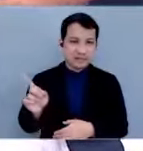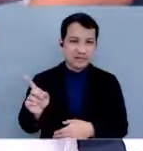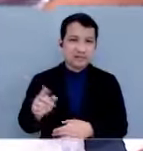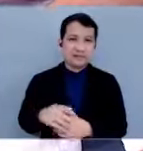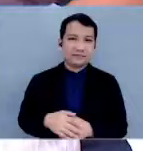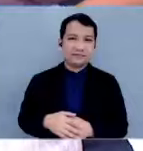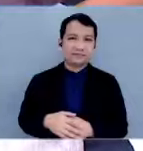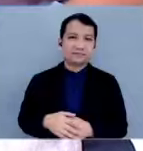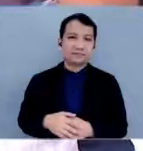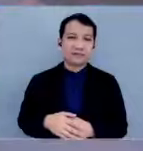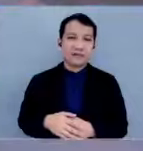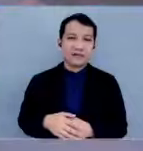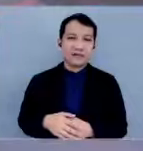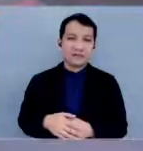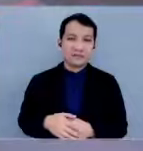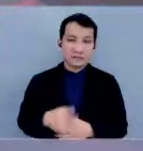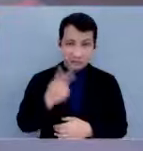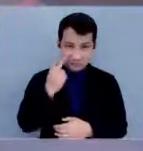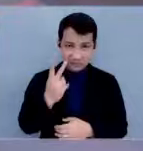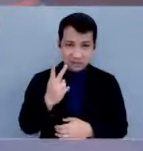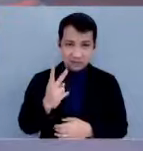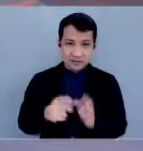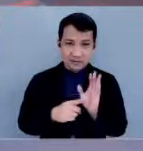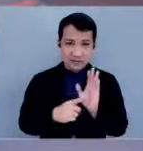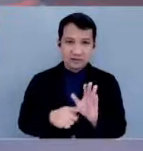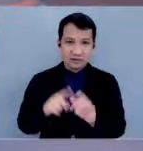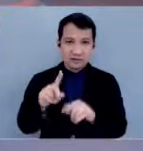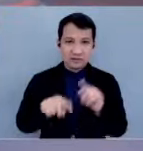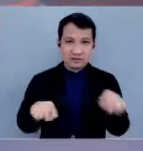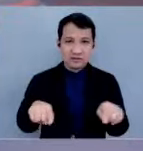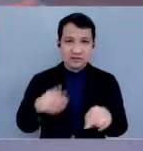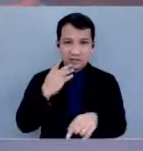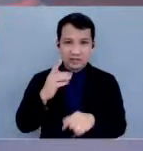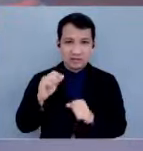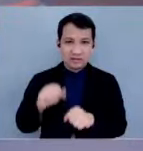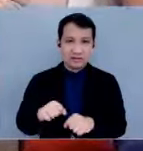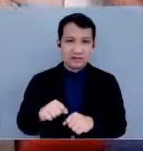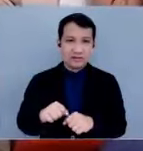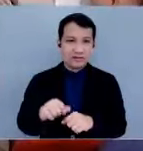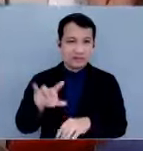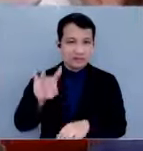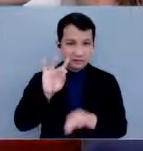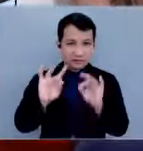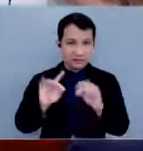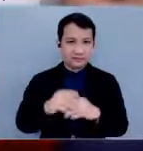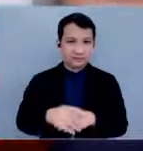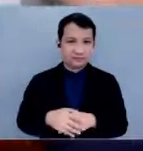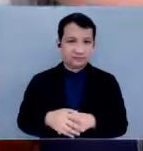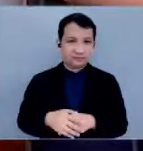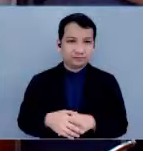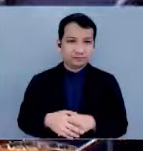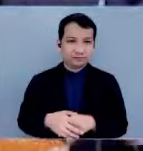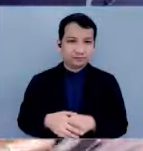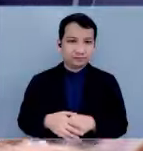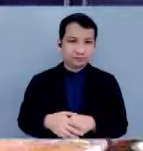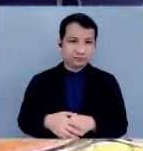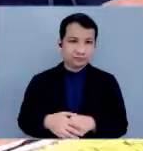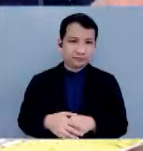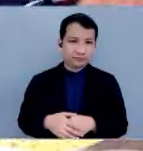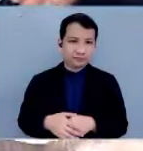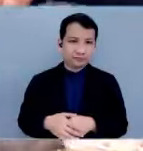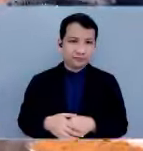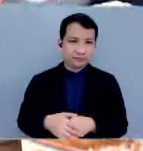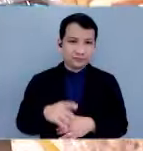0995-075-4957. Okay. Tapos ipakita lang ulit natin sa kanila ano-ano yung mga flavors na pwede nilang pagpilian ulit. Okay, buksan natin. Yes. Yun po yung loaf